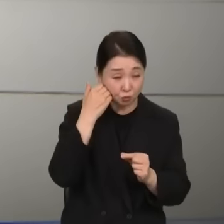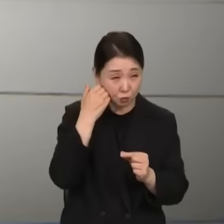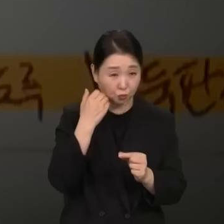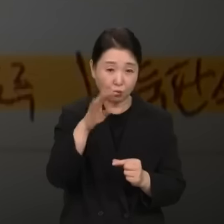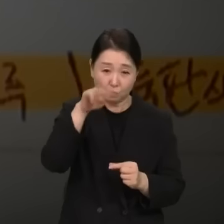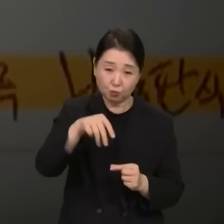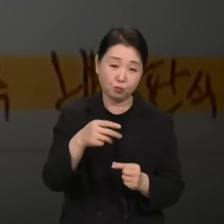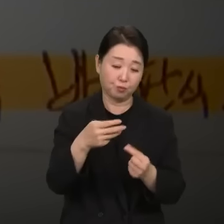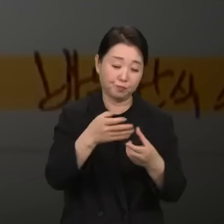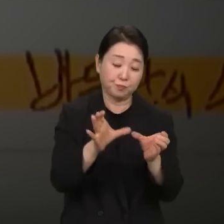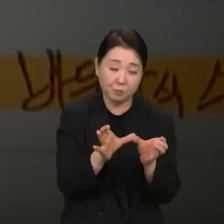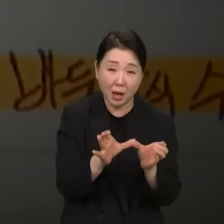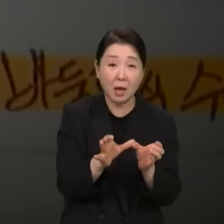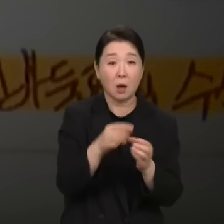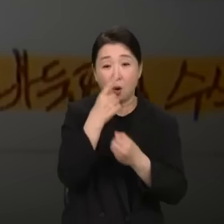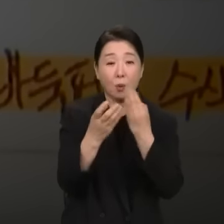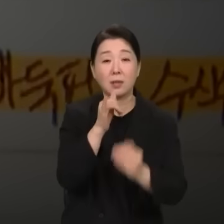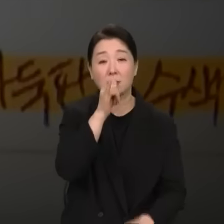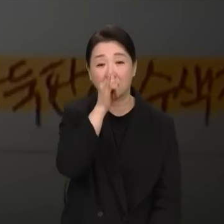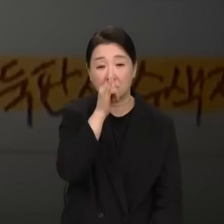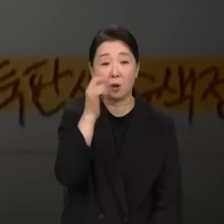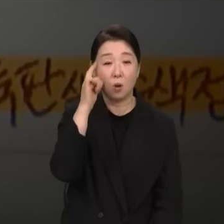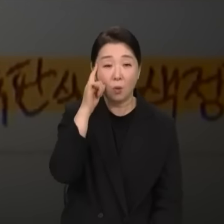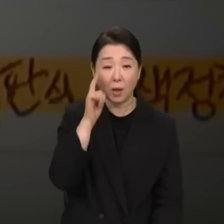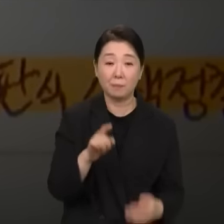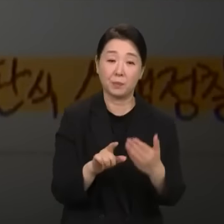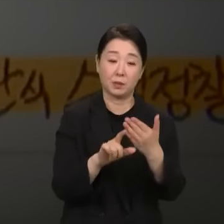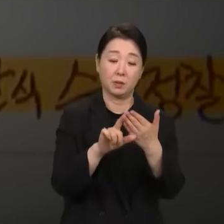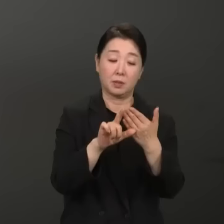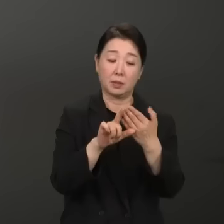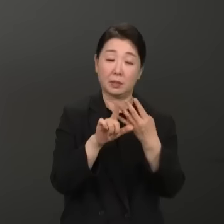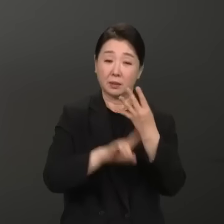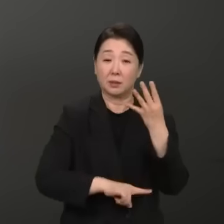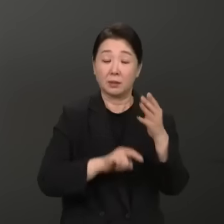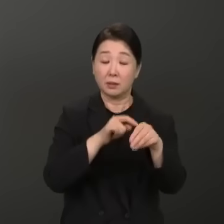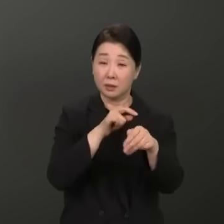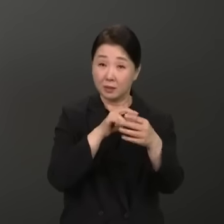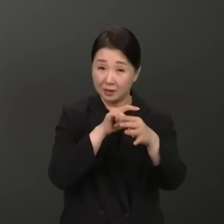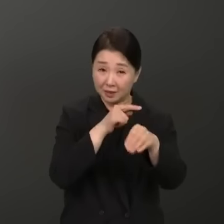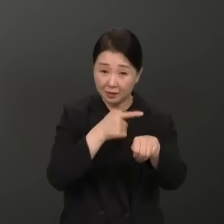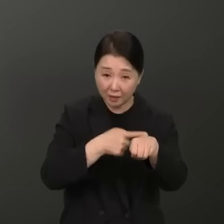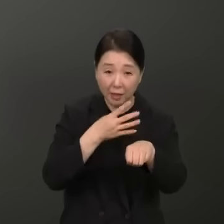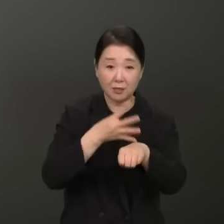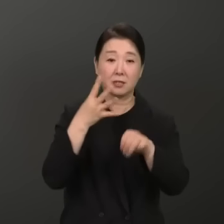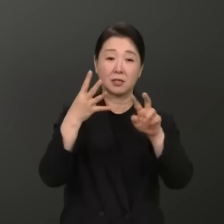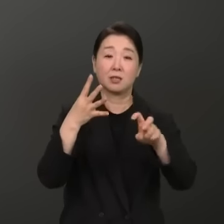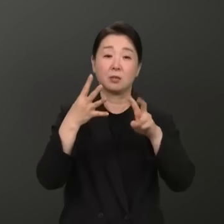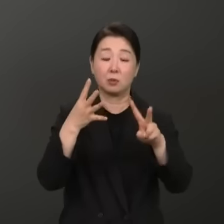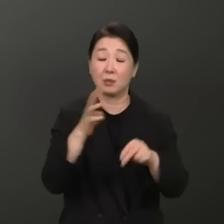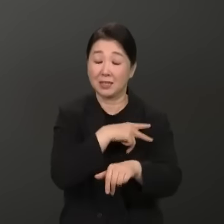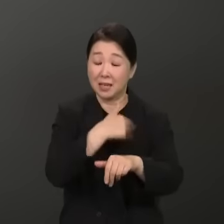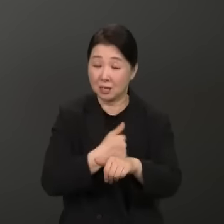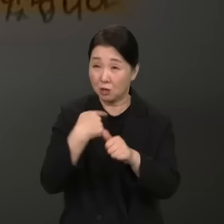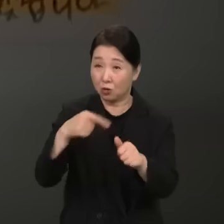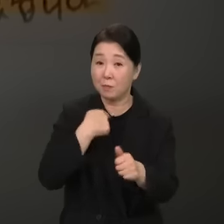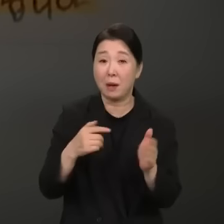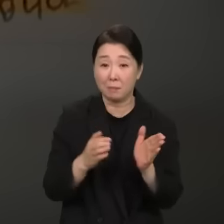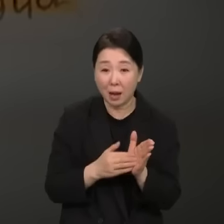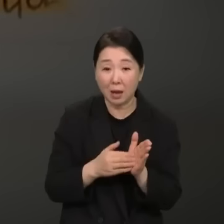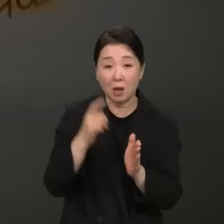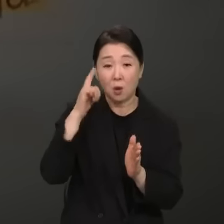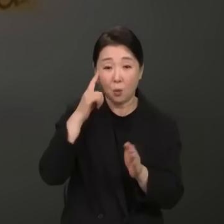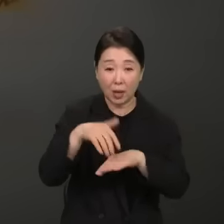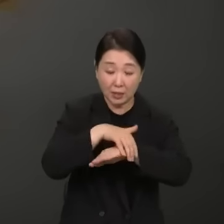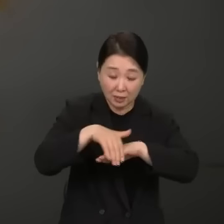구체적입니다. 시중사는 18일 오후 4시 22분 사단장 지시사항을 교육받았다고 진술했습니다. 작전